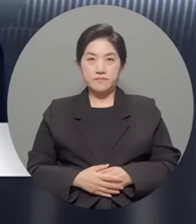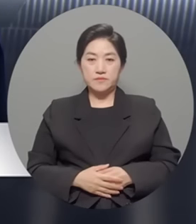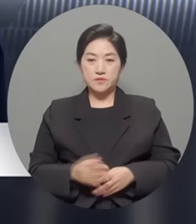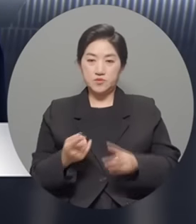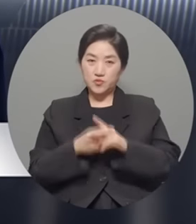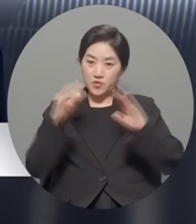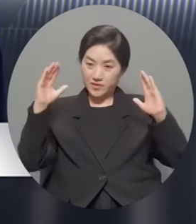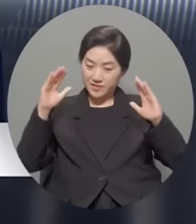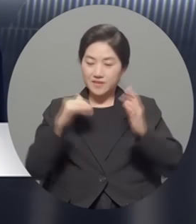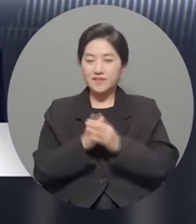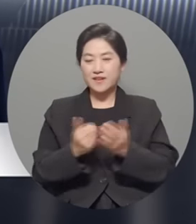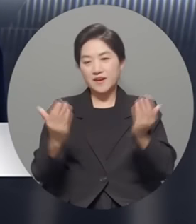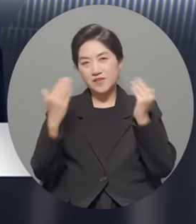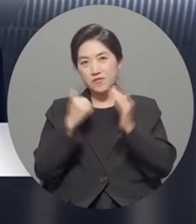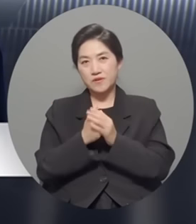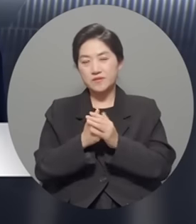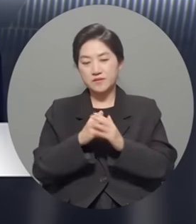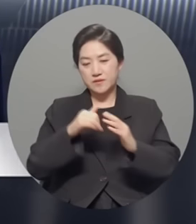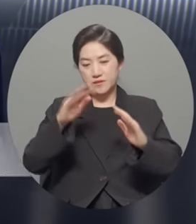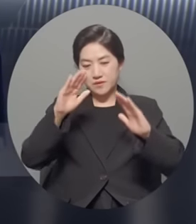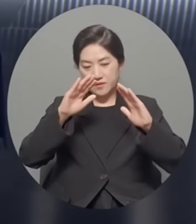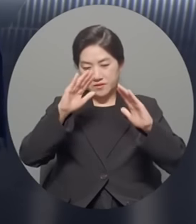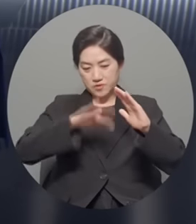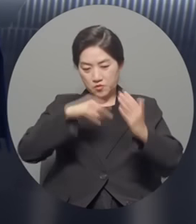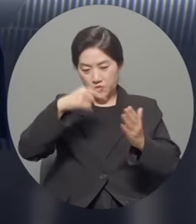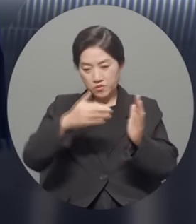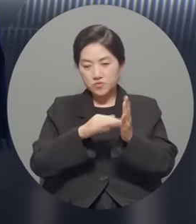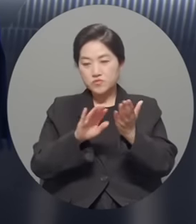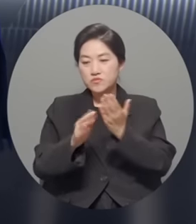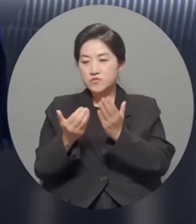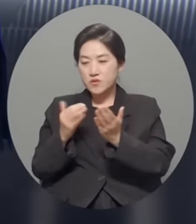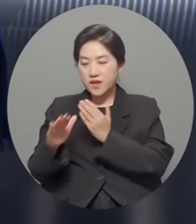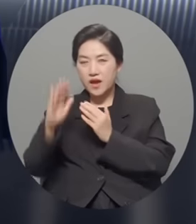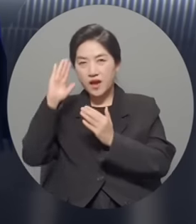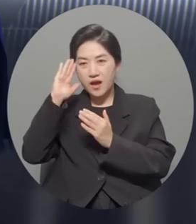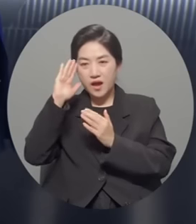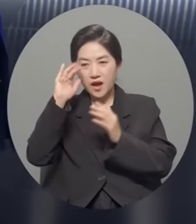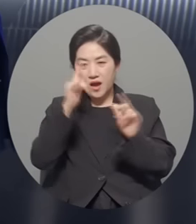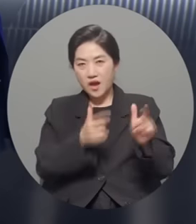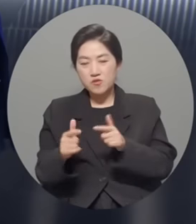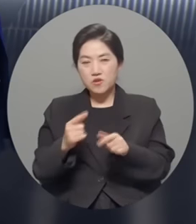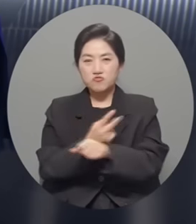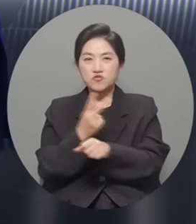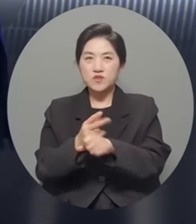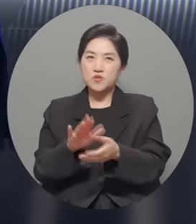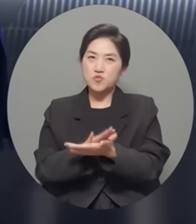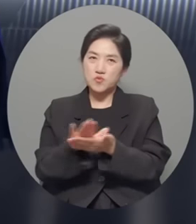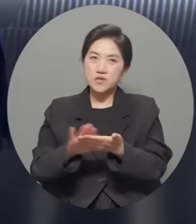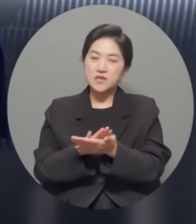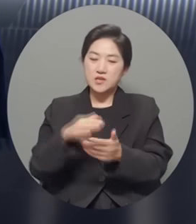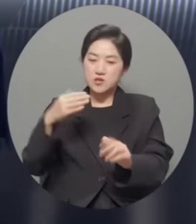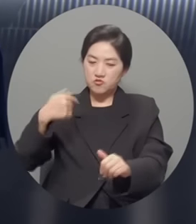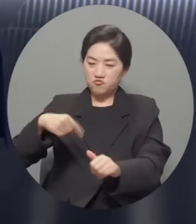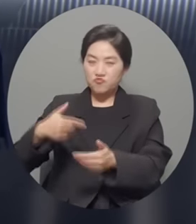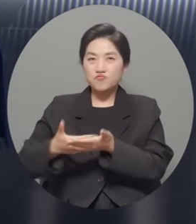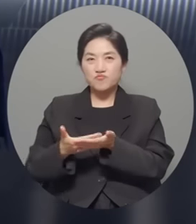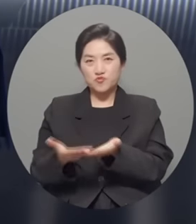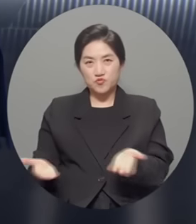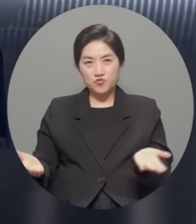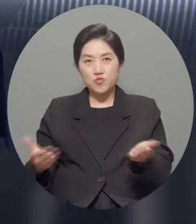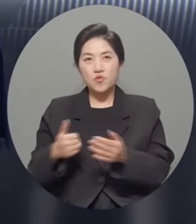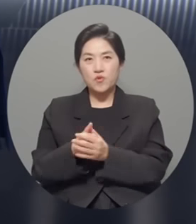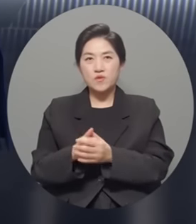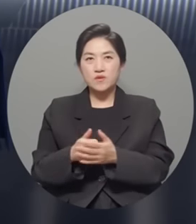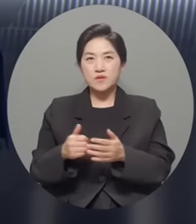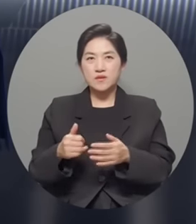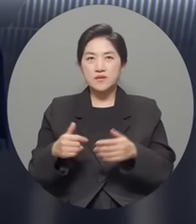초등학생들에게 학교에서 정규 수업 전후로 하루 2시간의 놀이 수업을 제공하는 늘봄학교가 올해 1학기부터 2천여